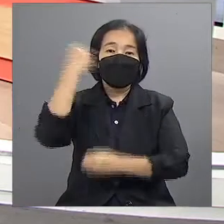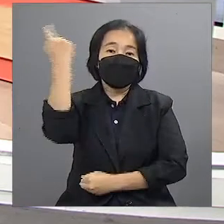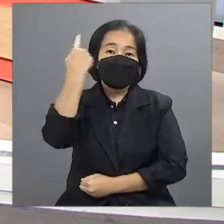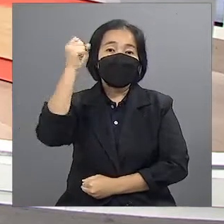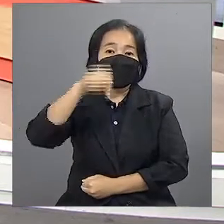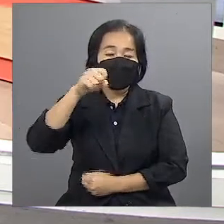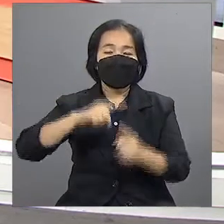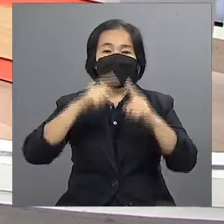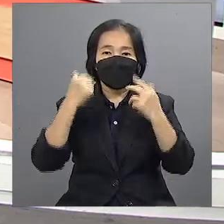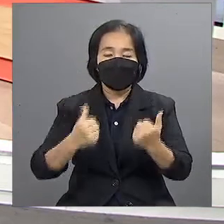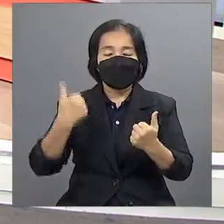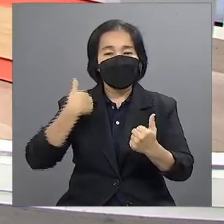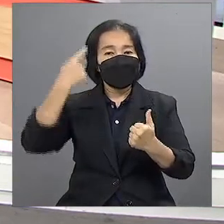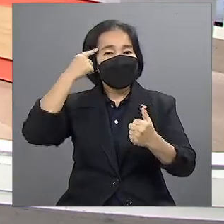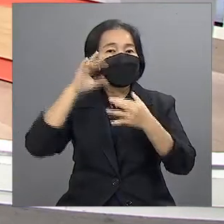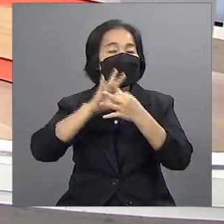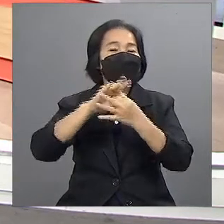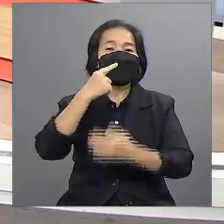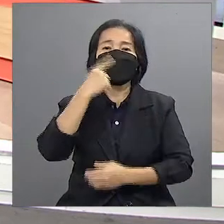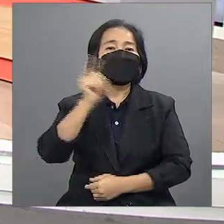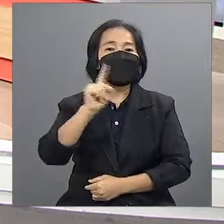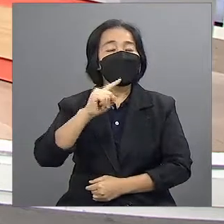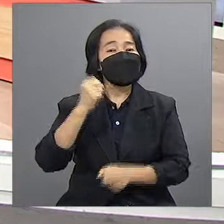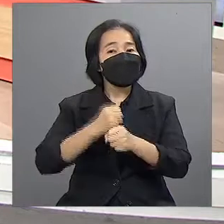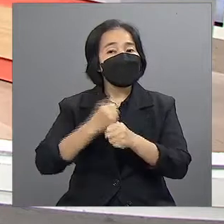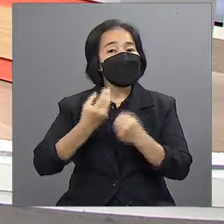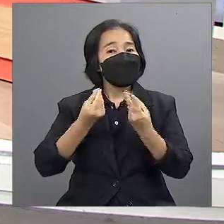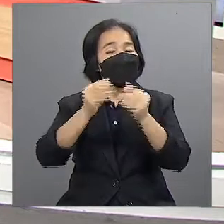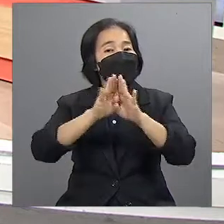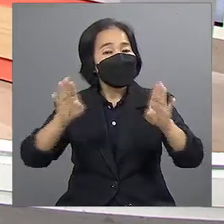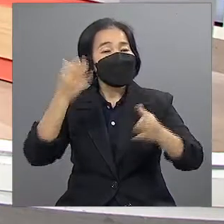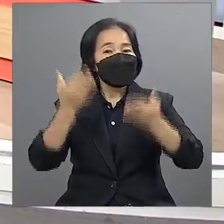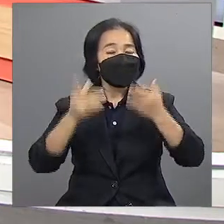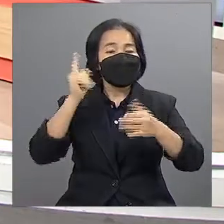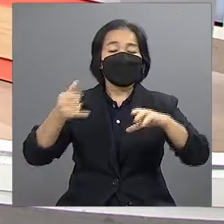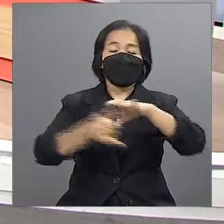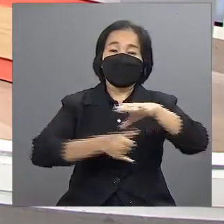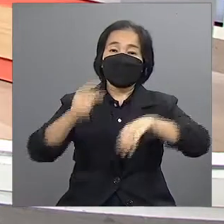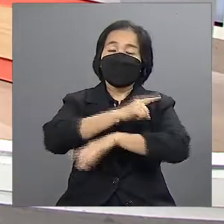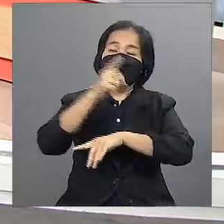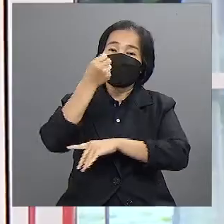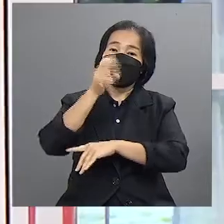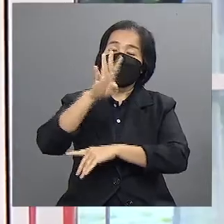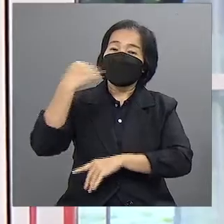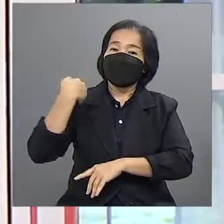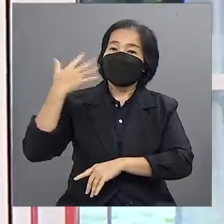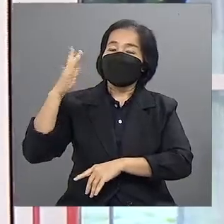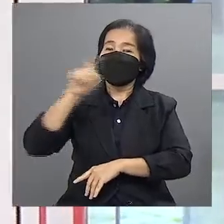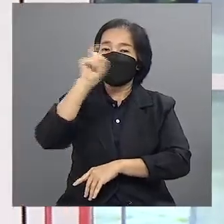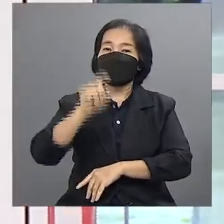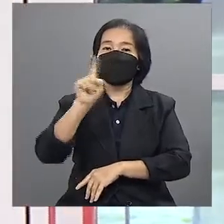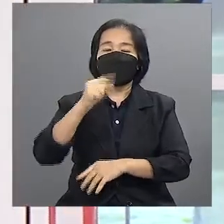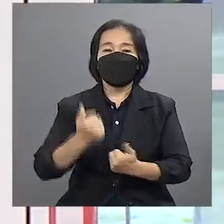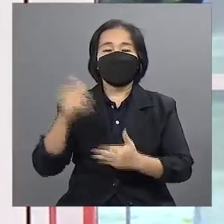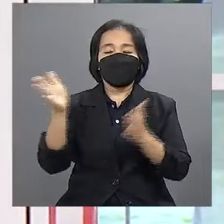ควหวงใหญ่บวแม้อาจจะยังเร็วเกินไปยัต้องกกตัว 14 วนน่าจะยงดีกวาทีนี้อยากจะฟงเสียงสะท้อนของภาคเอกชนใพนที่